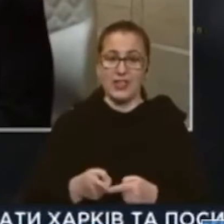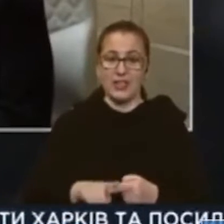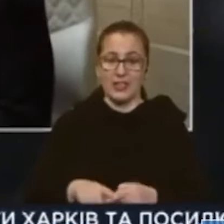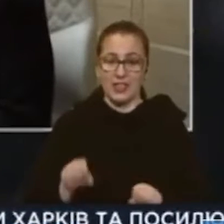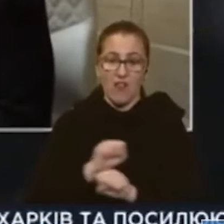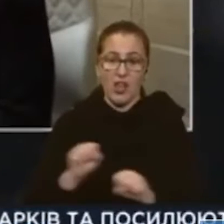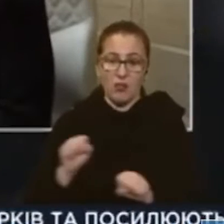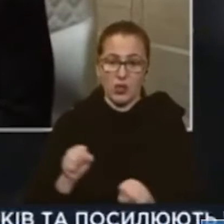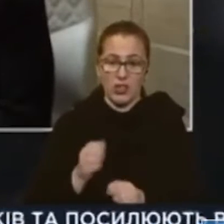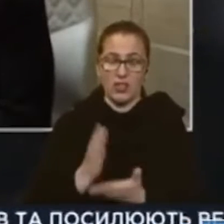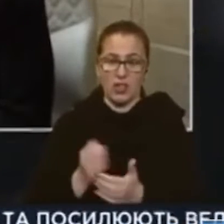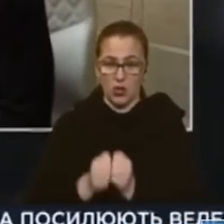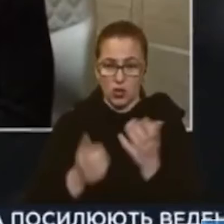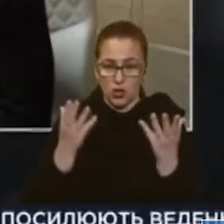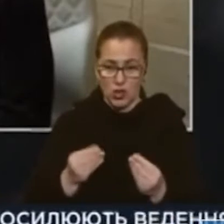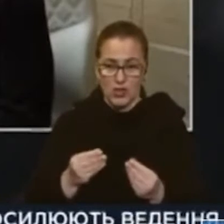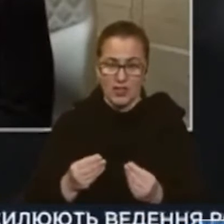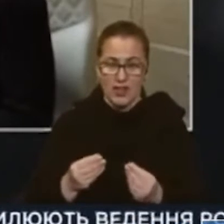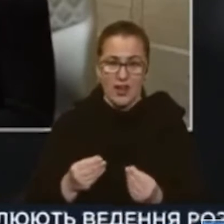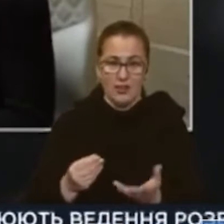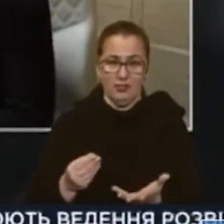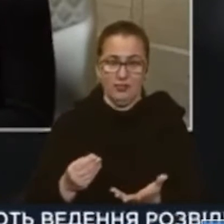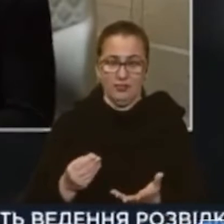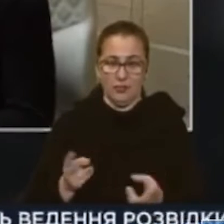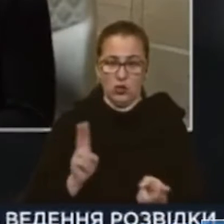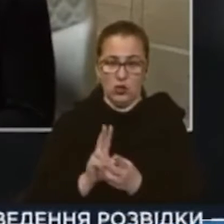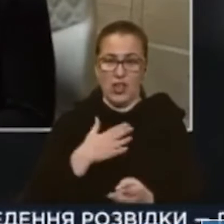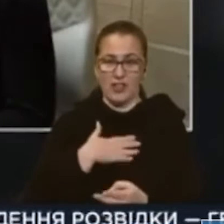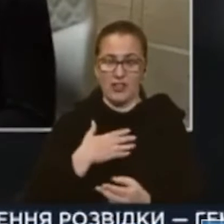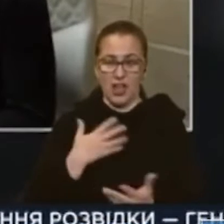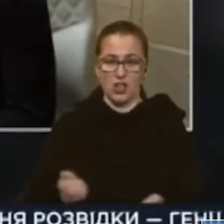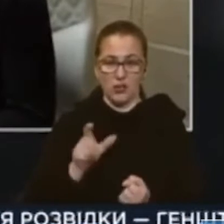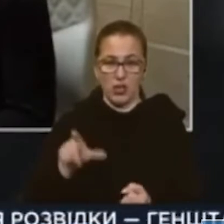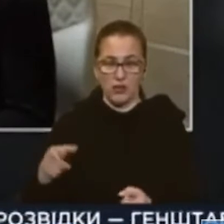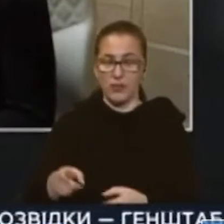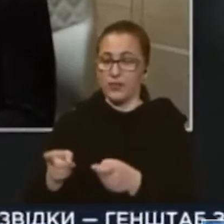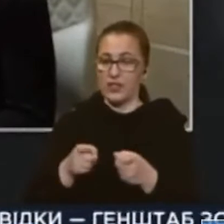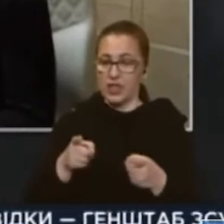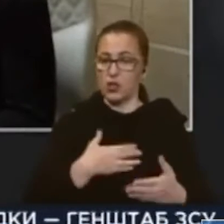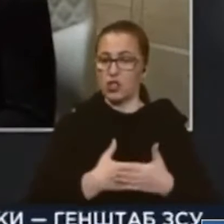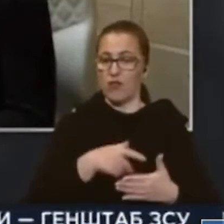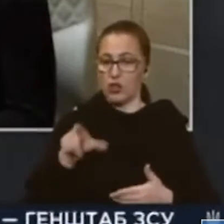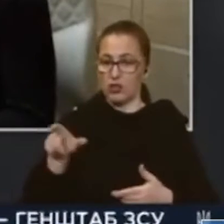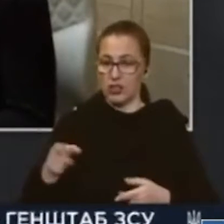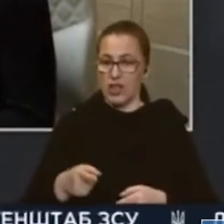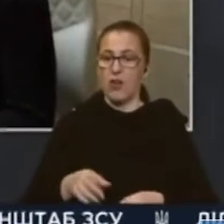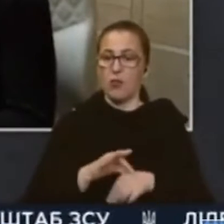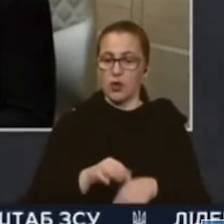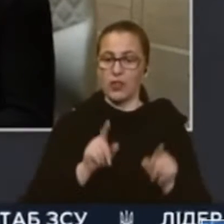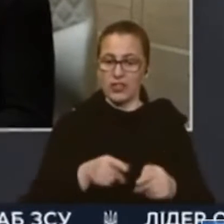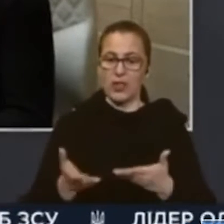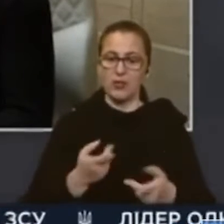вибухівки знаходиться щодня нашим рятувальникам. Залучення волонтерів – це відбувається там, де це